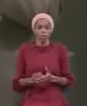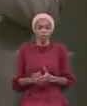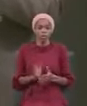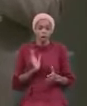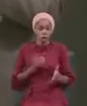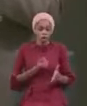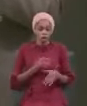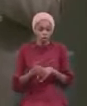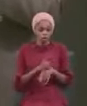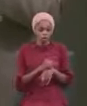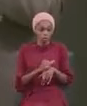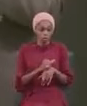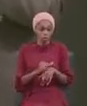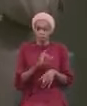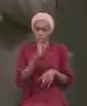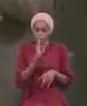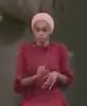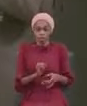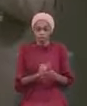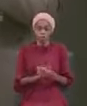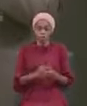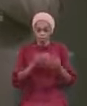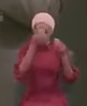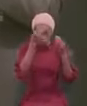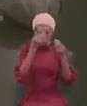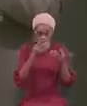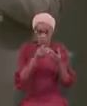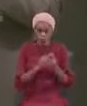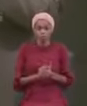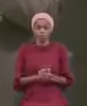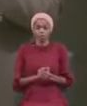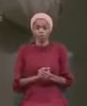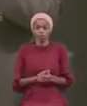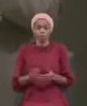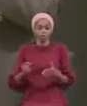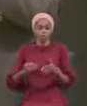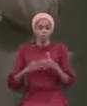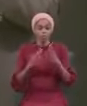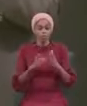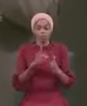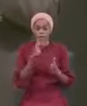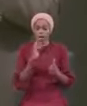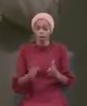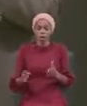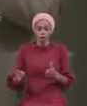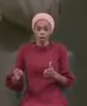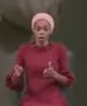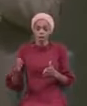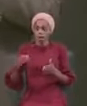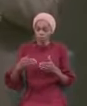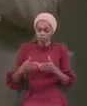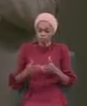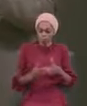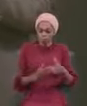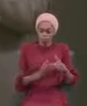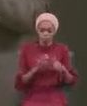l'Esprit de Dieu et toutes les fois tout ce que Dieu décide de faire il le